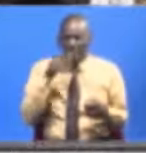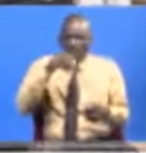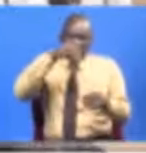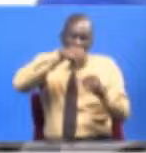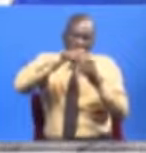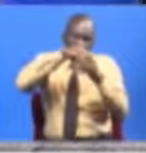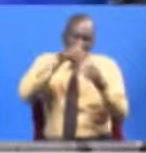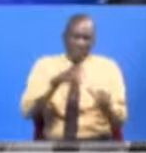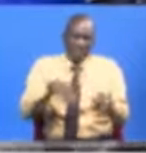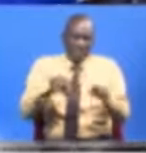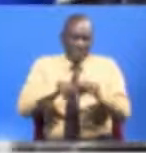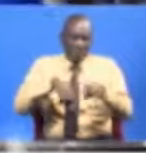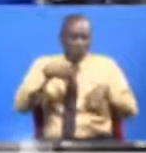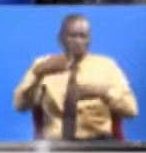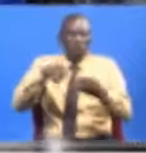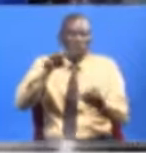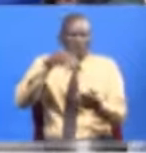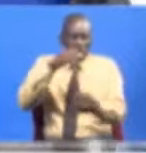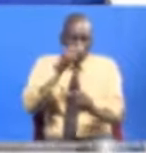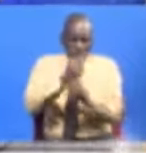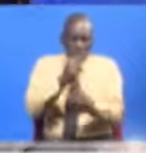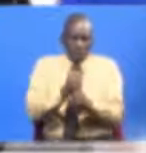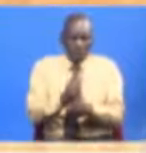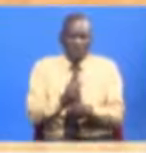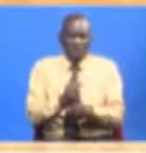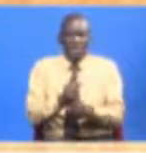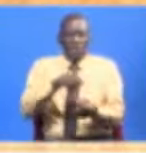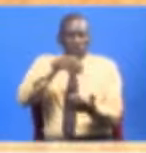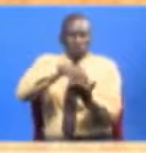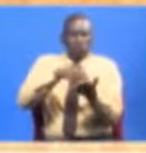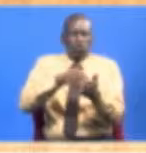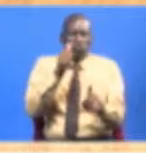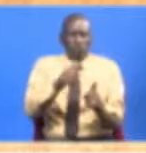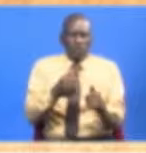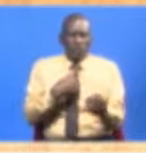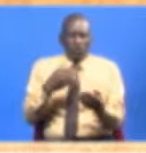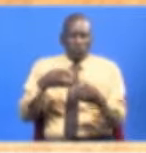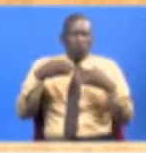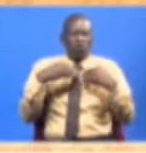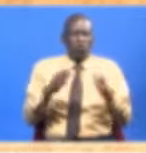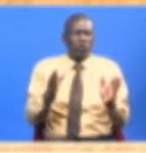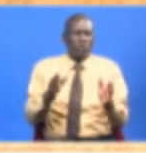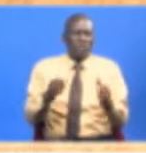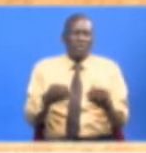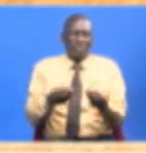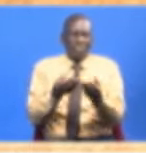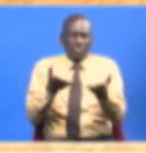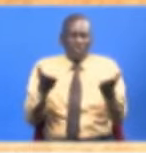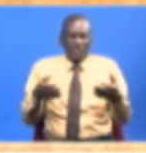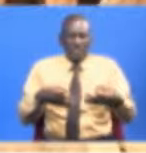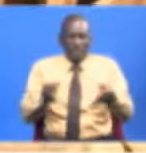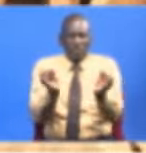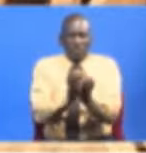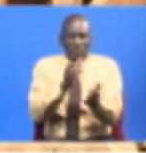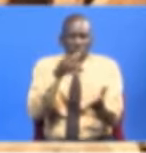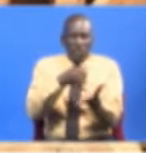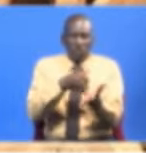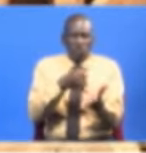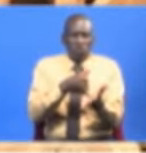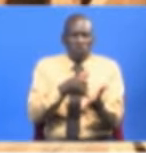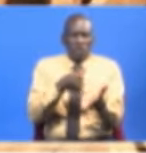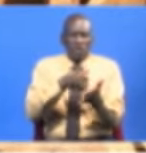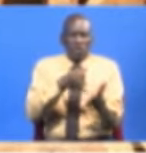bado ameshikilia msimamo wake, msimamo ambao umezaa hasara kwa nyumba za wenyeji, ikiwemo kupiga nyufa na